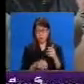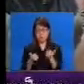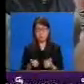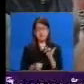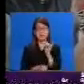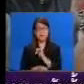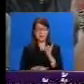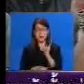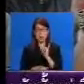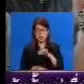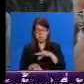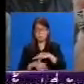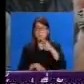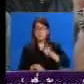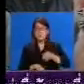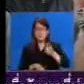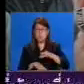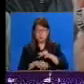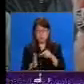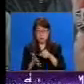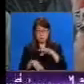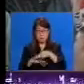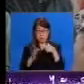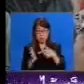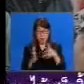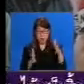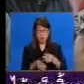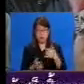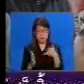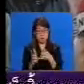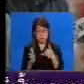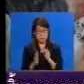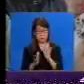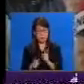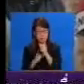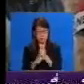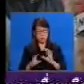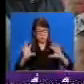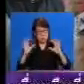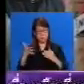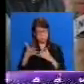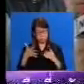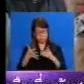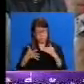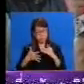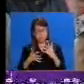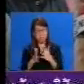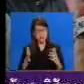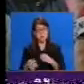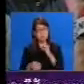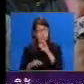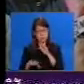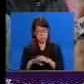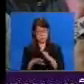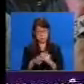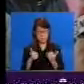ลดใครและก็คงปลดไม่ได้ง่ายๆด้วยเพราะว่าในระบบราชการต้องมีขั้นตอนหลายอย่างมากมายพร้อมย้ำด้วยนะคะว่าตอนนี้ยัง